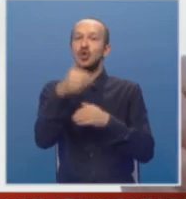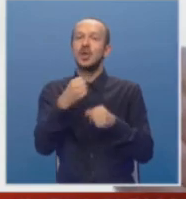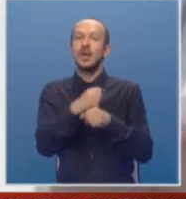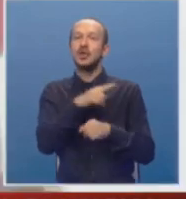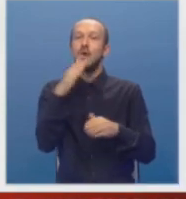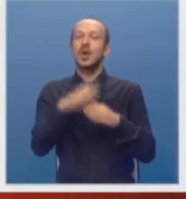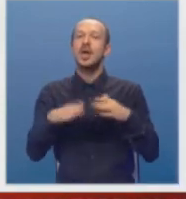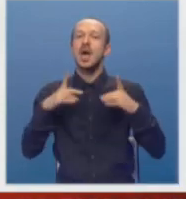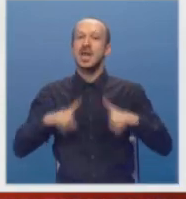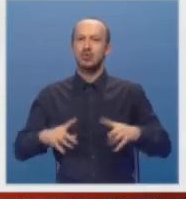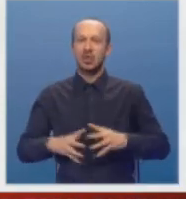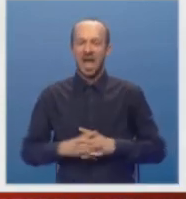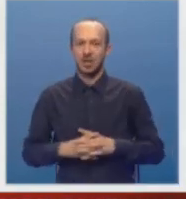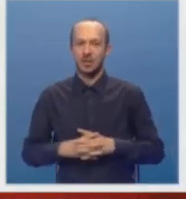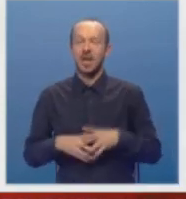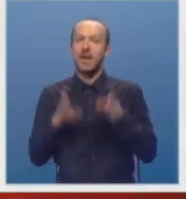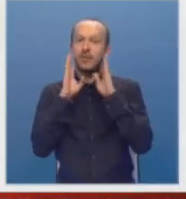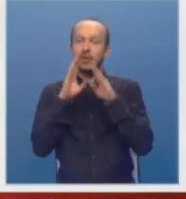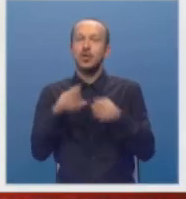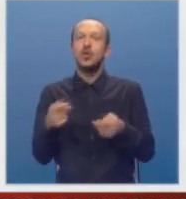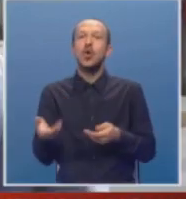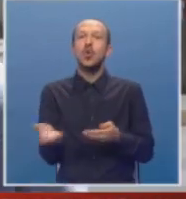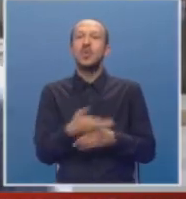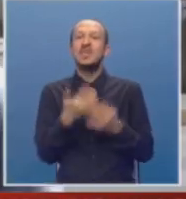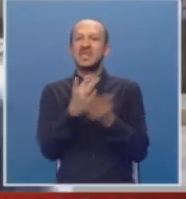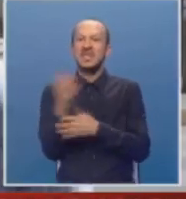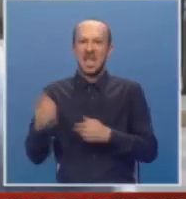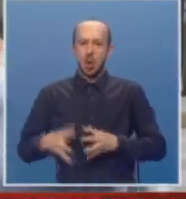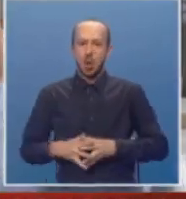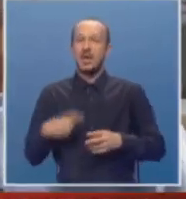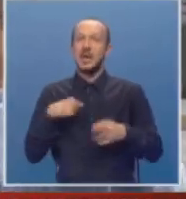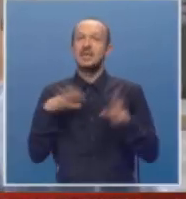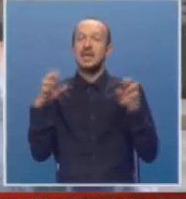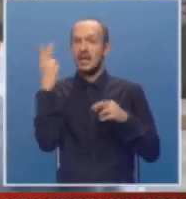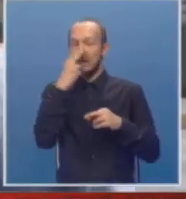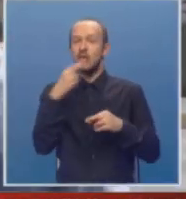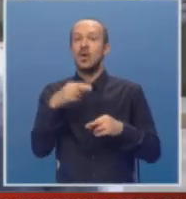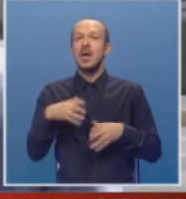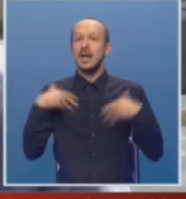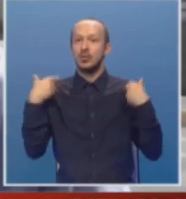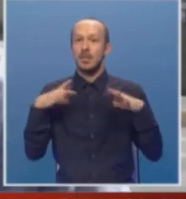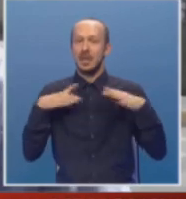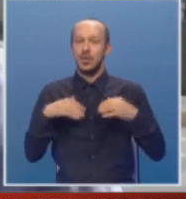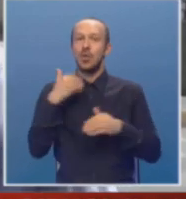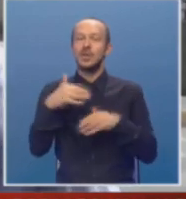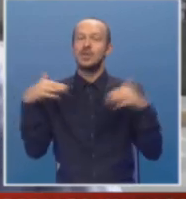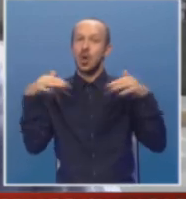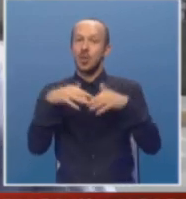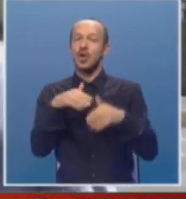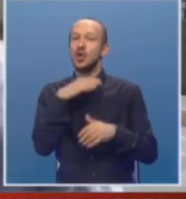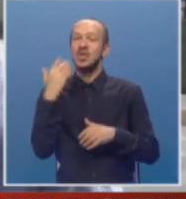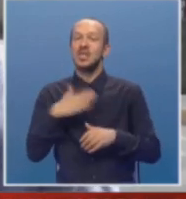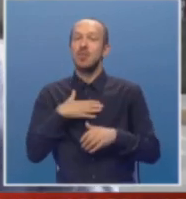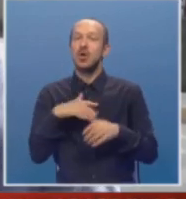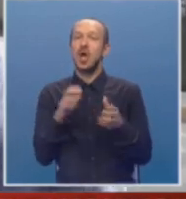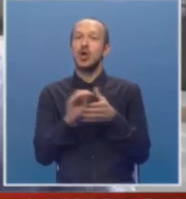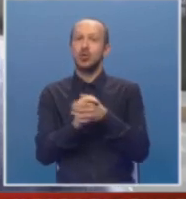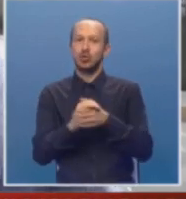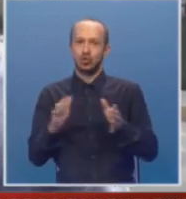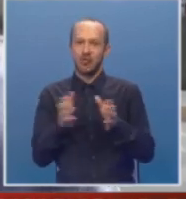kraja raspusta? Vjerovatno kupi cijena. Ja se naravno radujem Petrovdanu, tad se okupi dosta mog